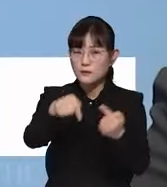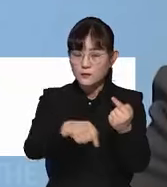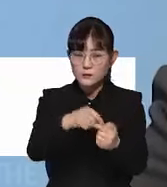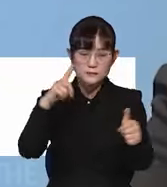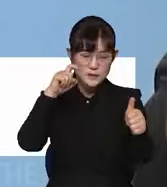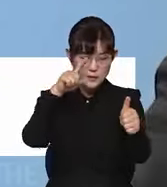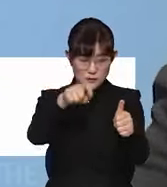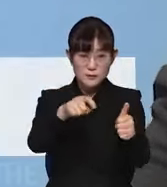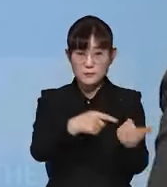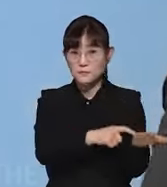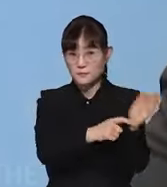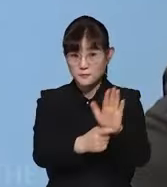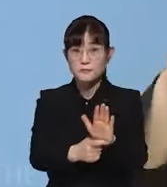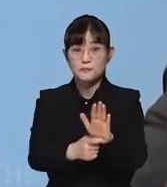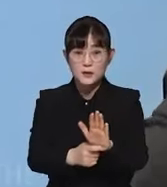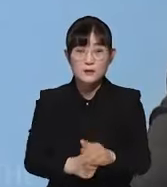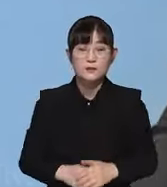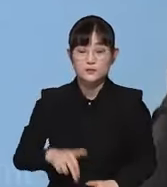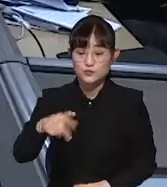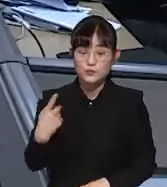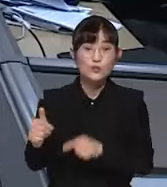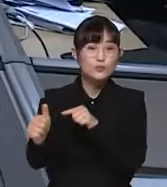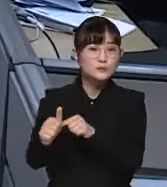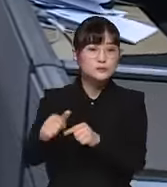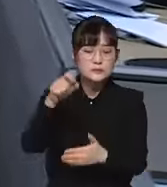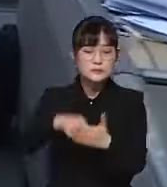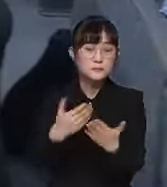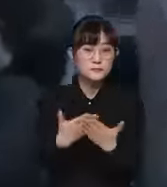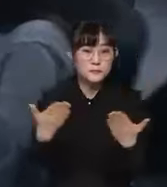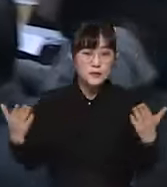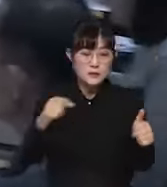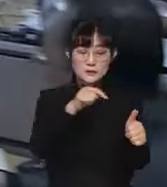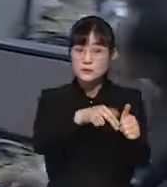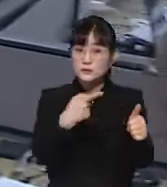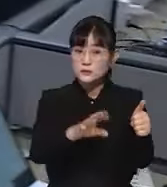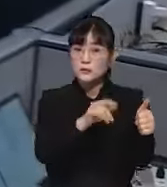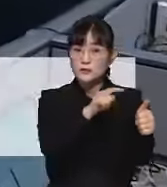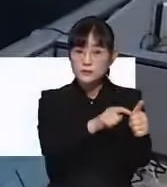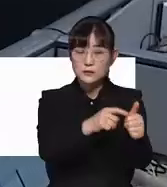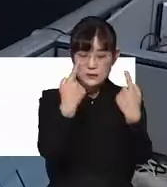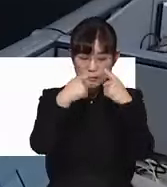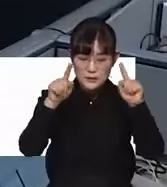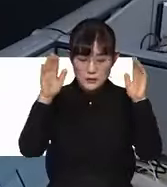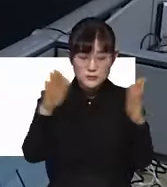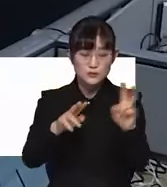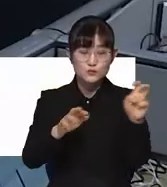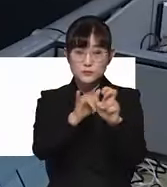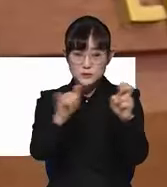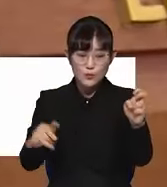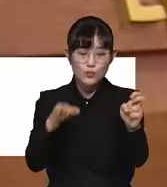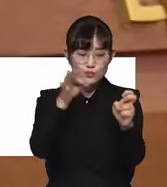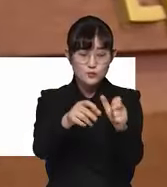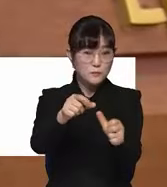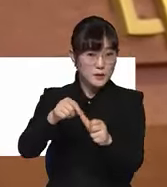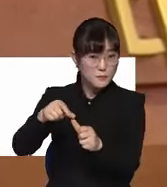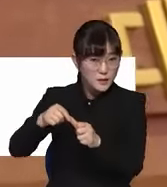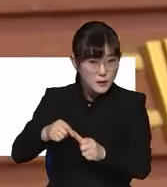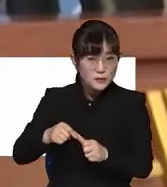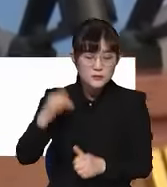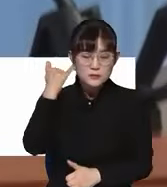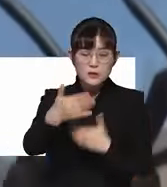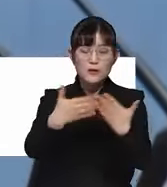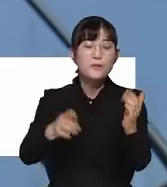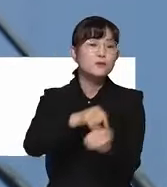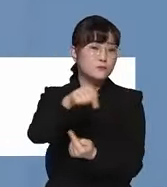제기했습니다. 조호섭 후보는 국회에서 기자회견을 갖고 정 후보 측이 대학생 20명을 돈을 주고 고용해 속칭 전화방을